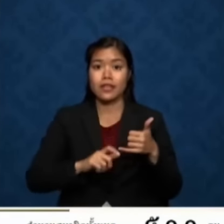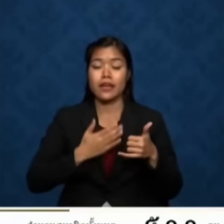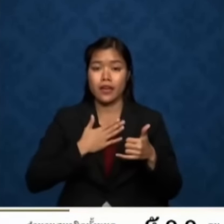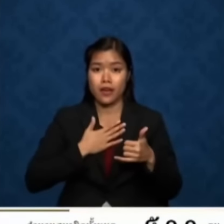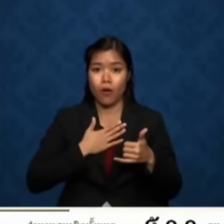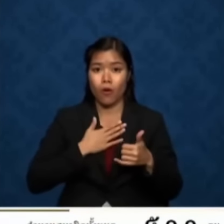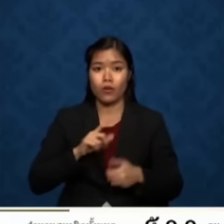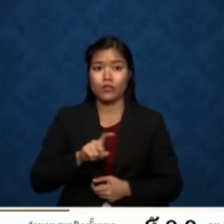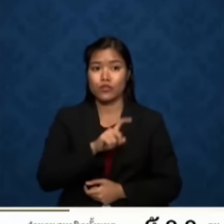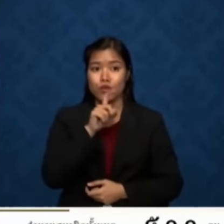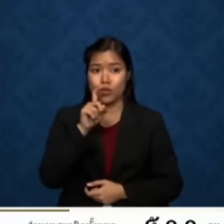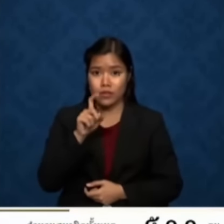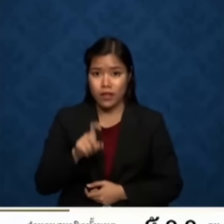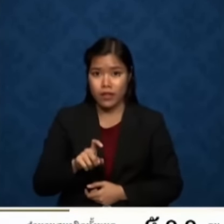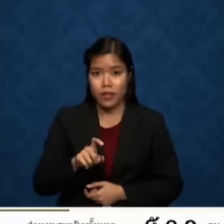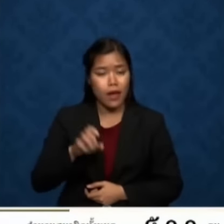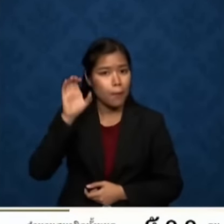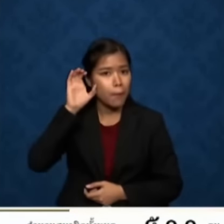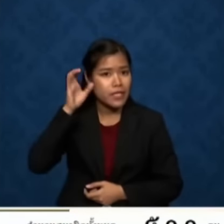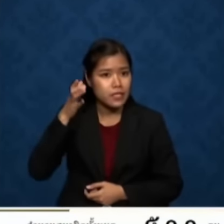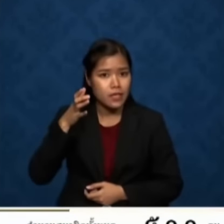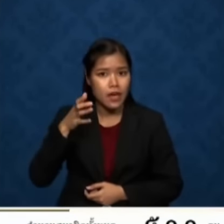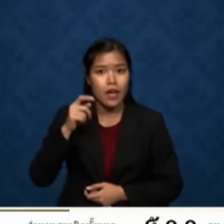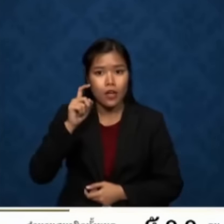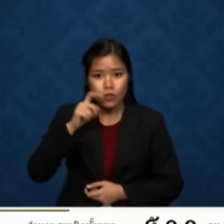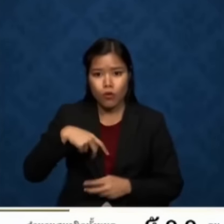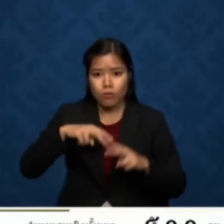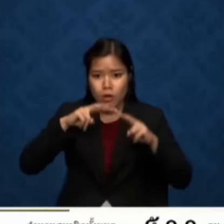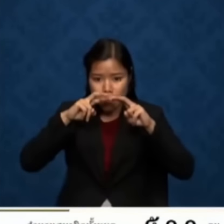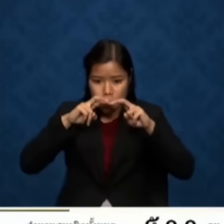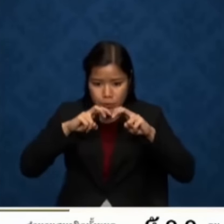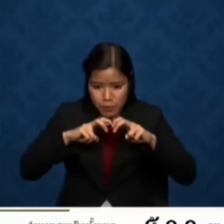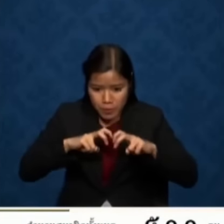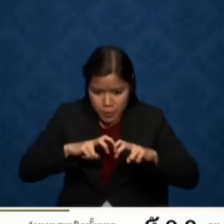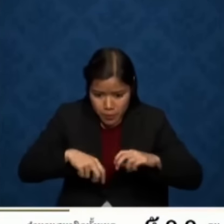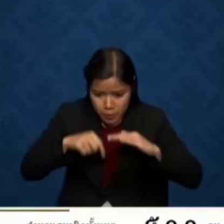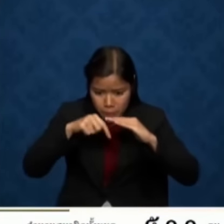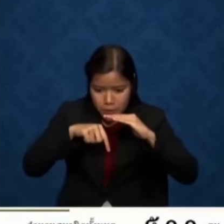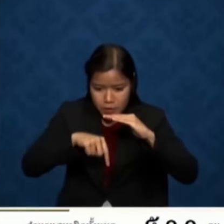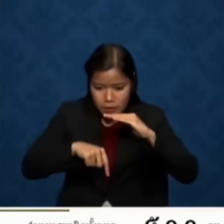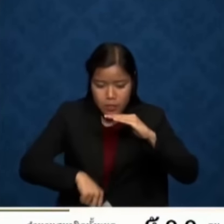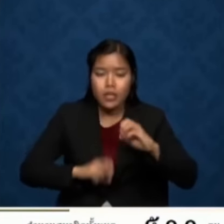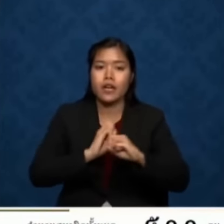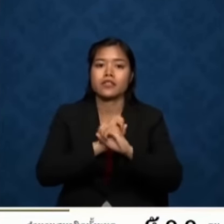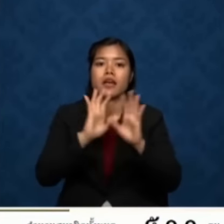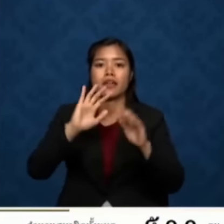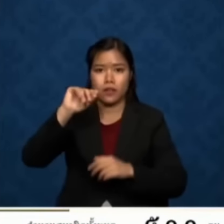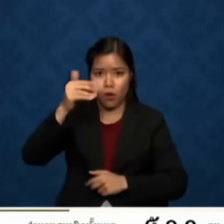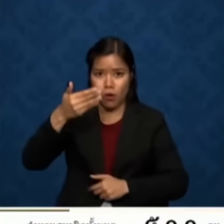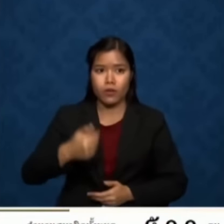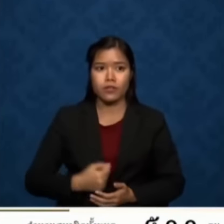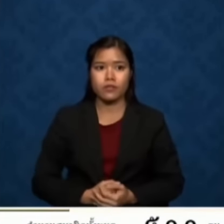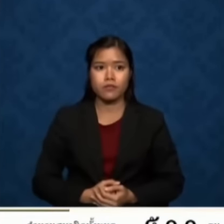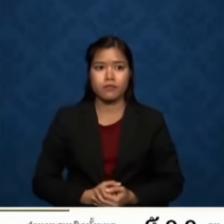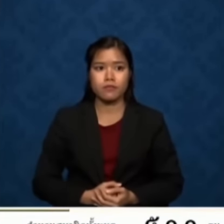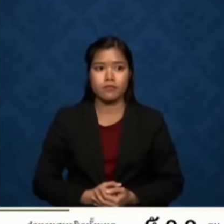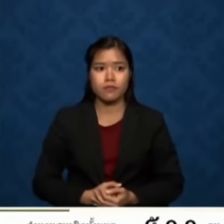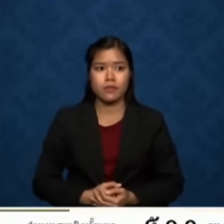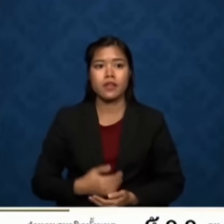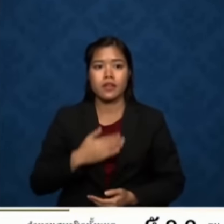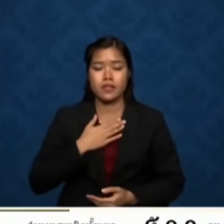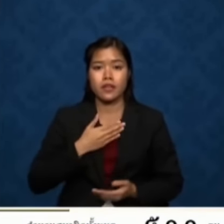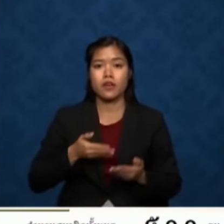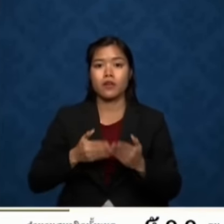อผมสงสัยผมให้สืบสวนคือผมต้องทำความจริงให้ปรากฏผมก็ตั้งให้ที่ปรึกษ